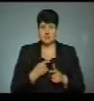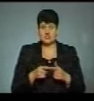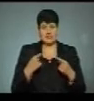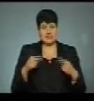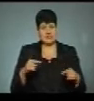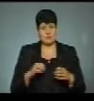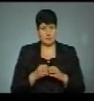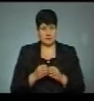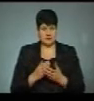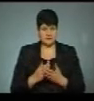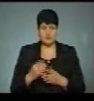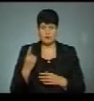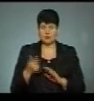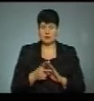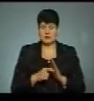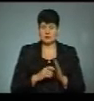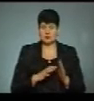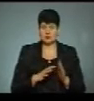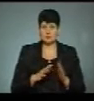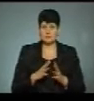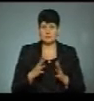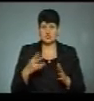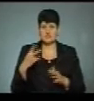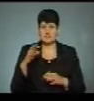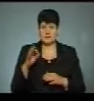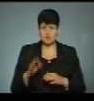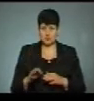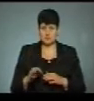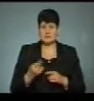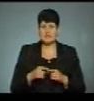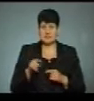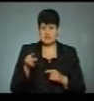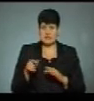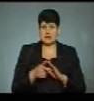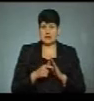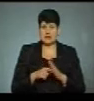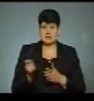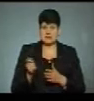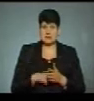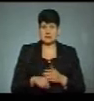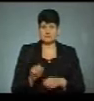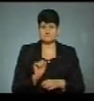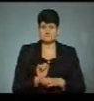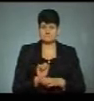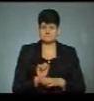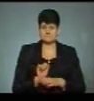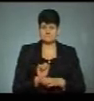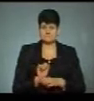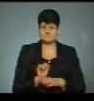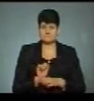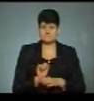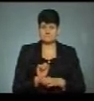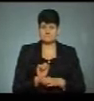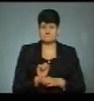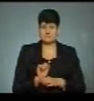інші проблеми. Там в одному класі у нас було відсутніх більше 20%. Ми цей клас закрили на карантин. От це було таке